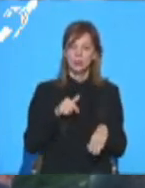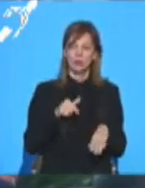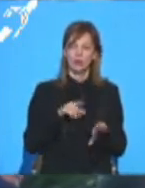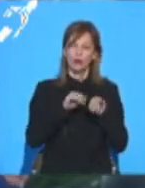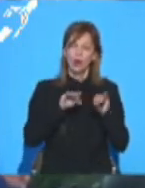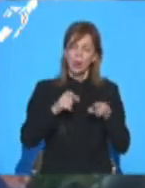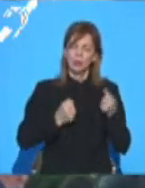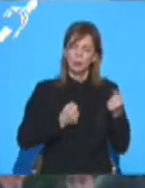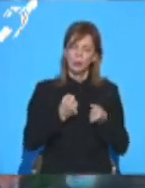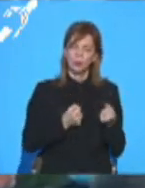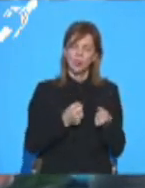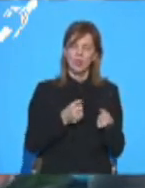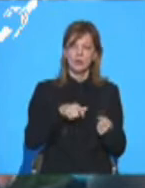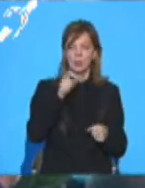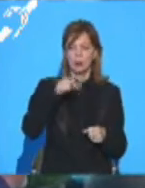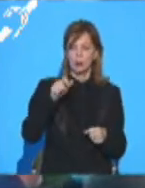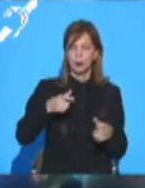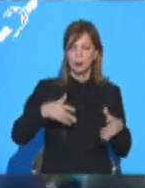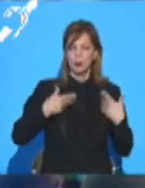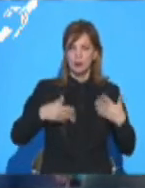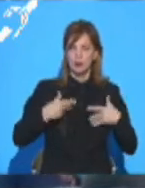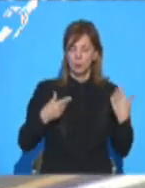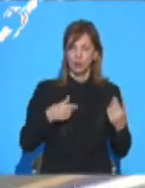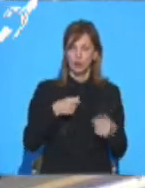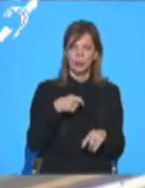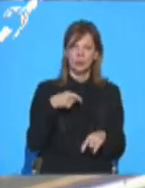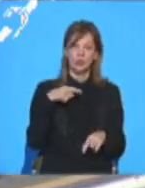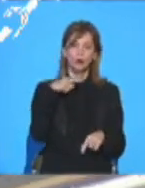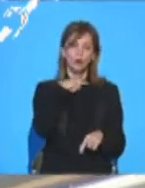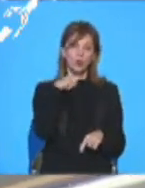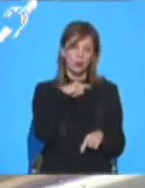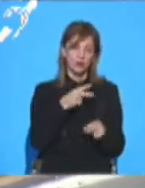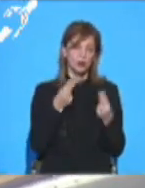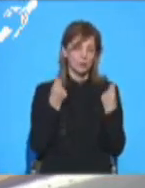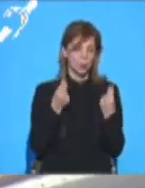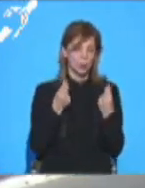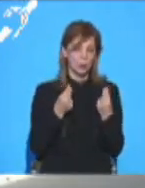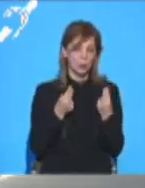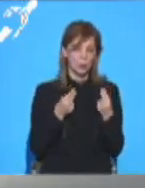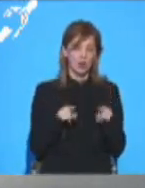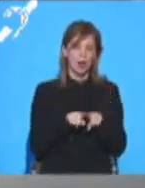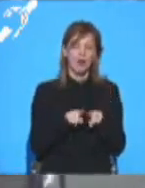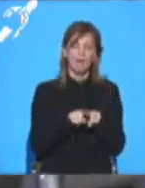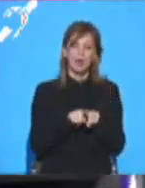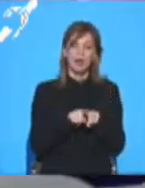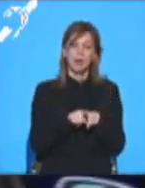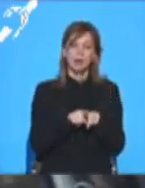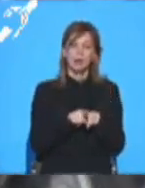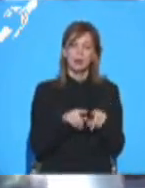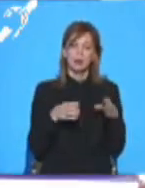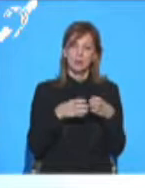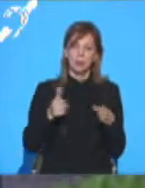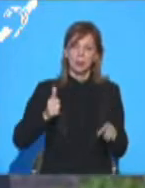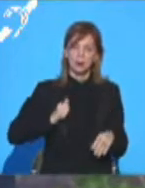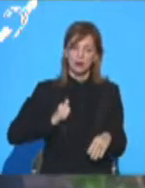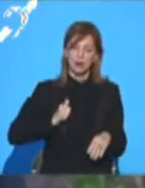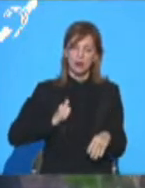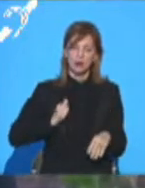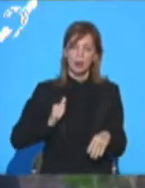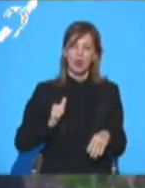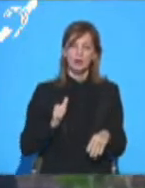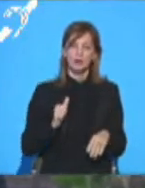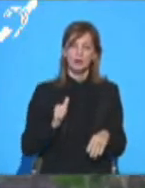se poată bucura de un Crăciun în liniște și siguranță. De asemenea, efectivele unității noastre vor